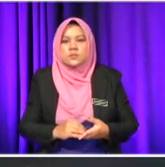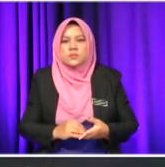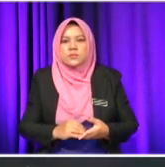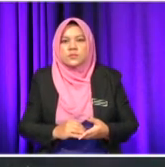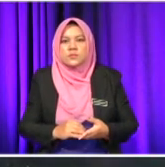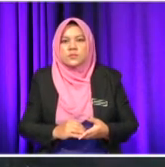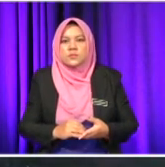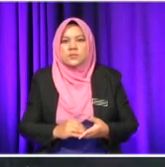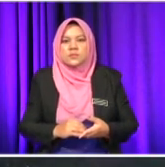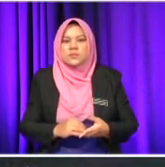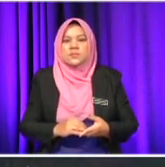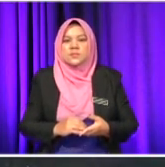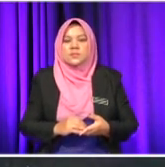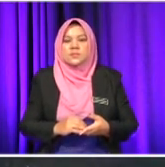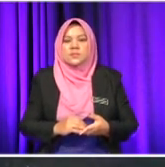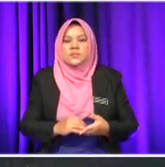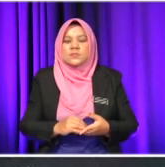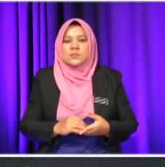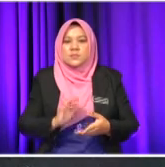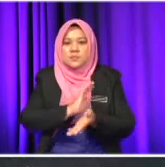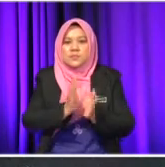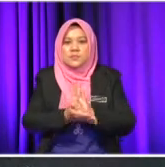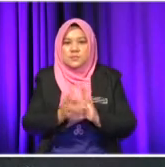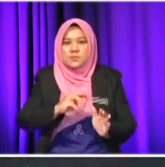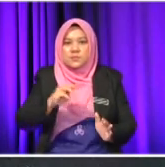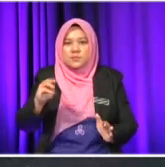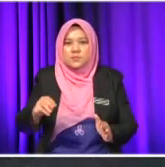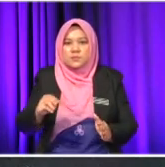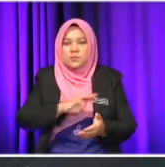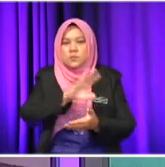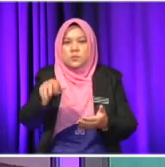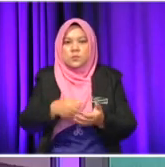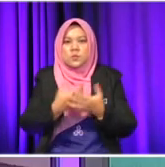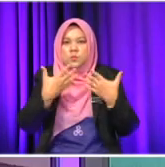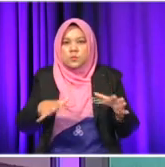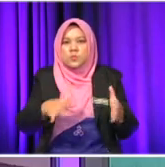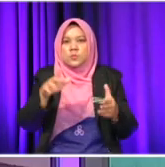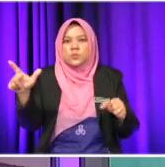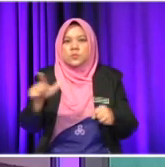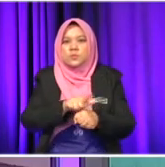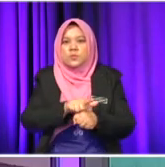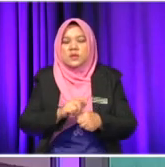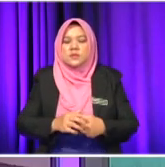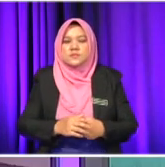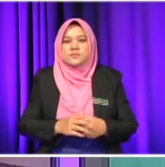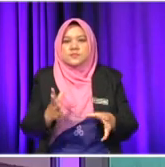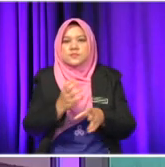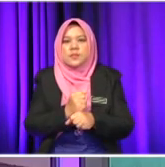hari ini eee yang ini semua kita sudah lengkap kan Oh gitu